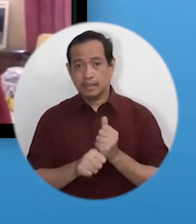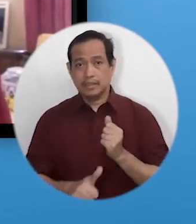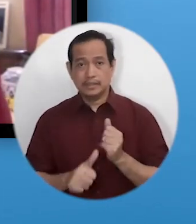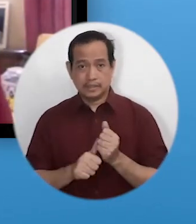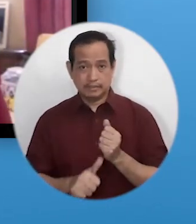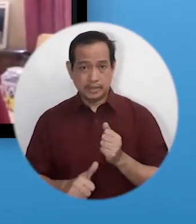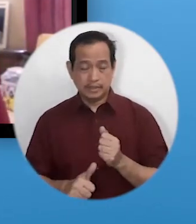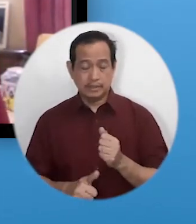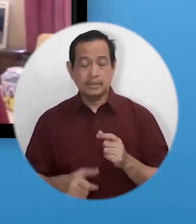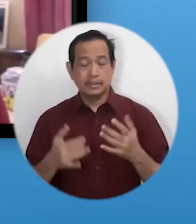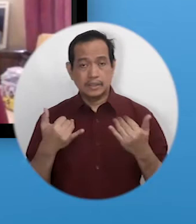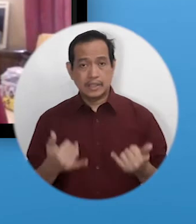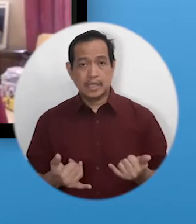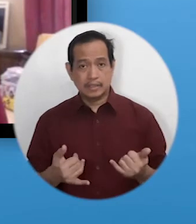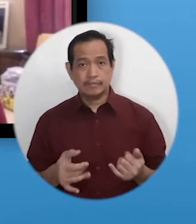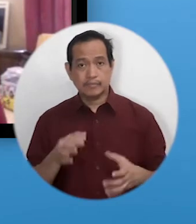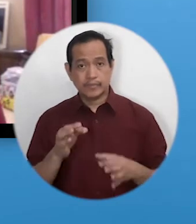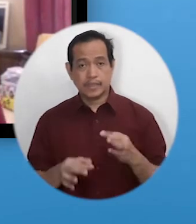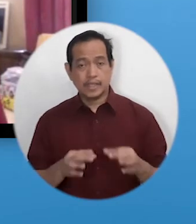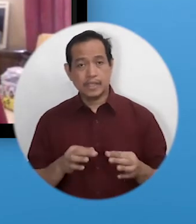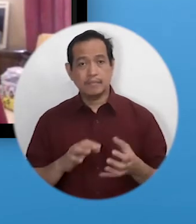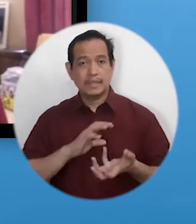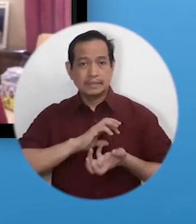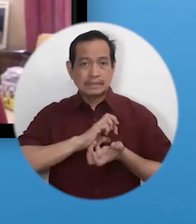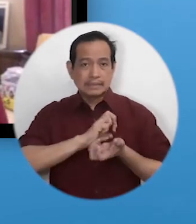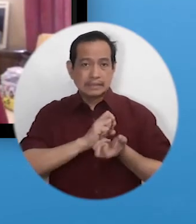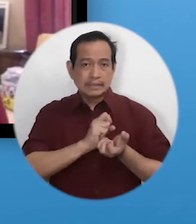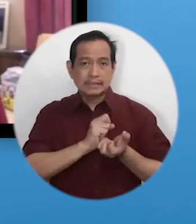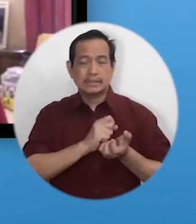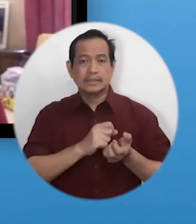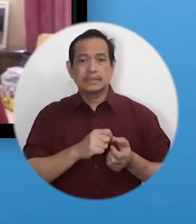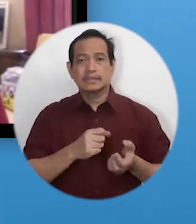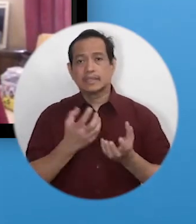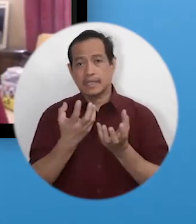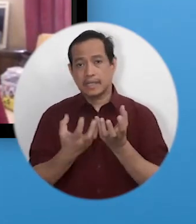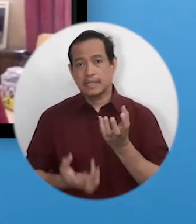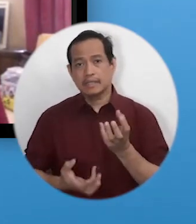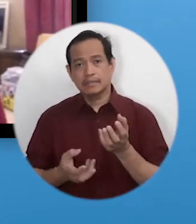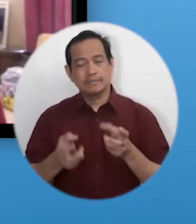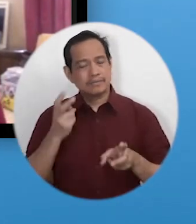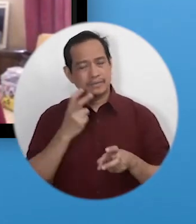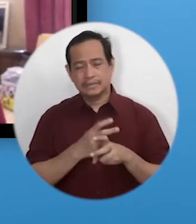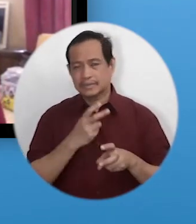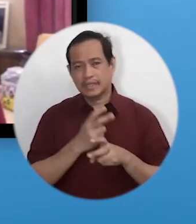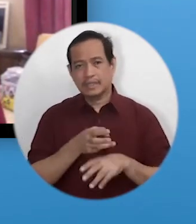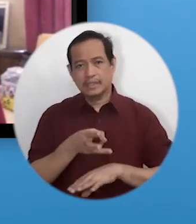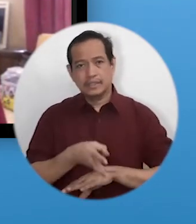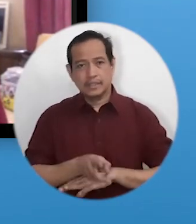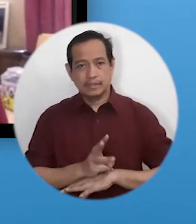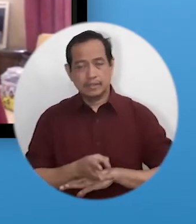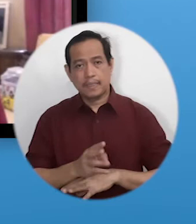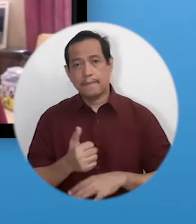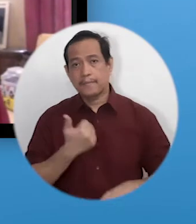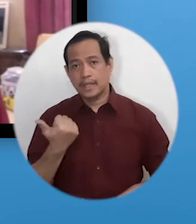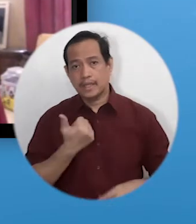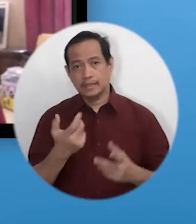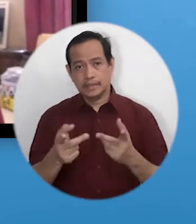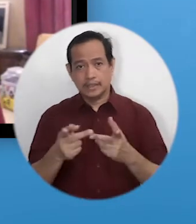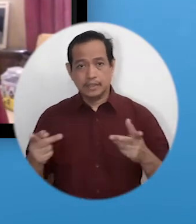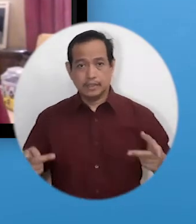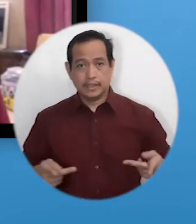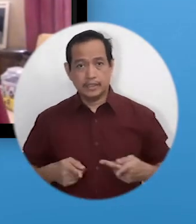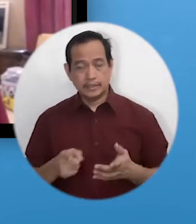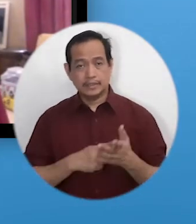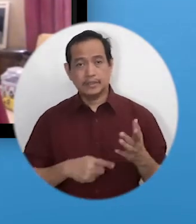have constipation. Ngayon, kung maipit naman ang pantog, pwede din sila mahirapan umihi. Now,